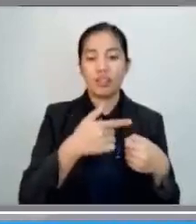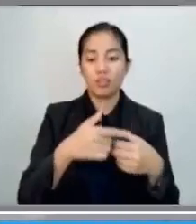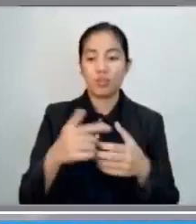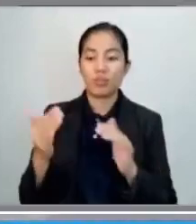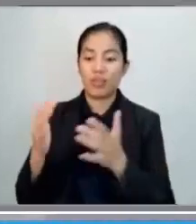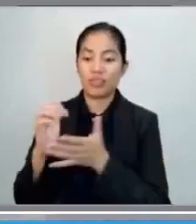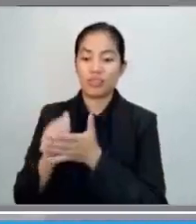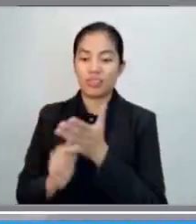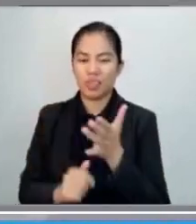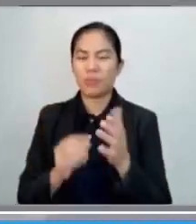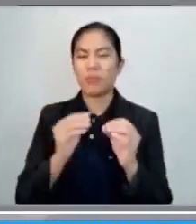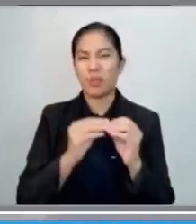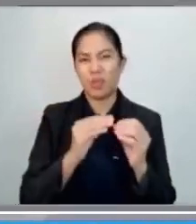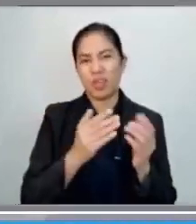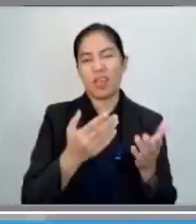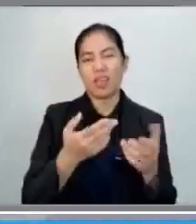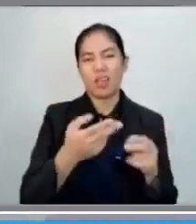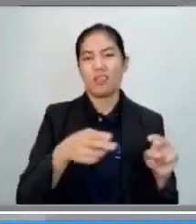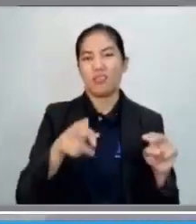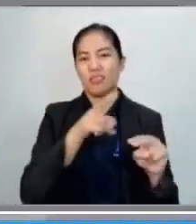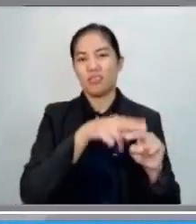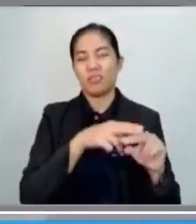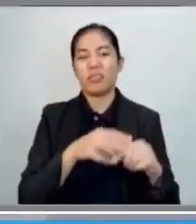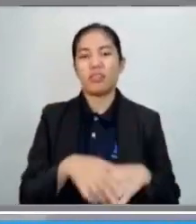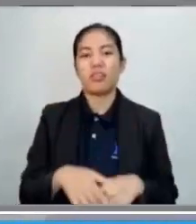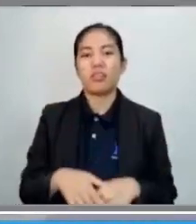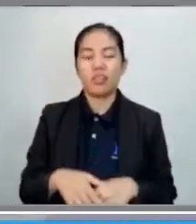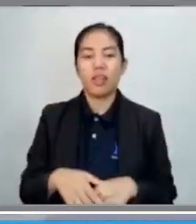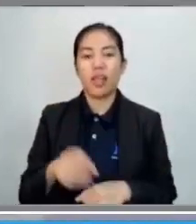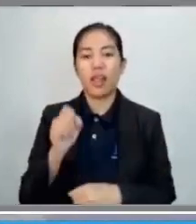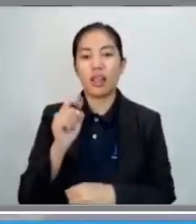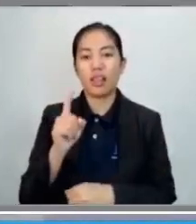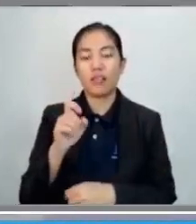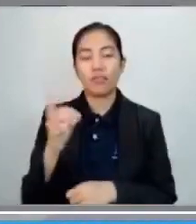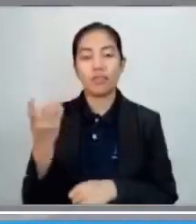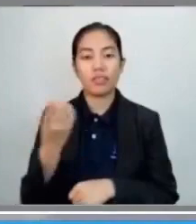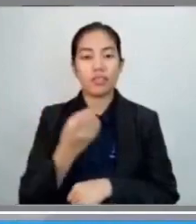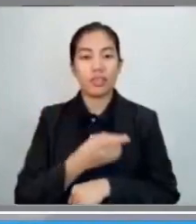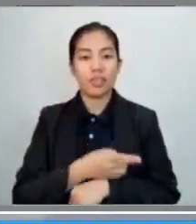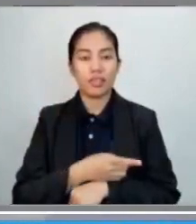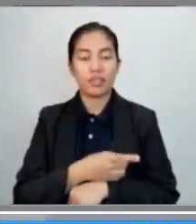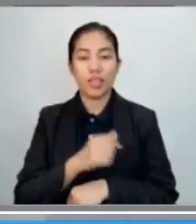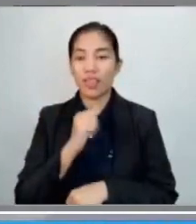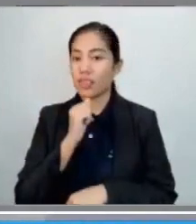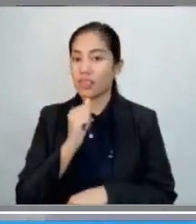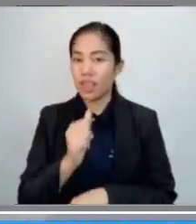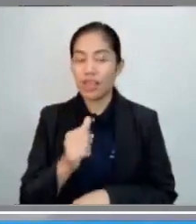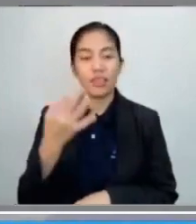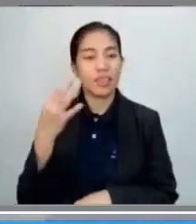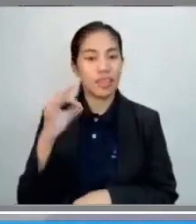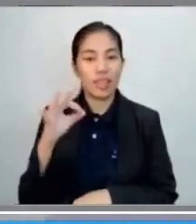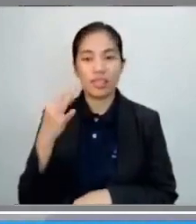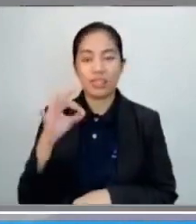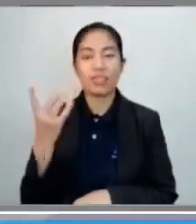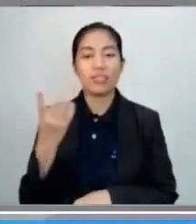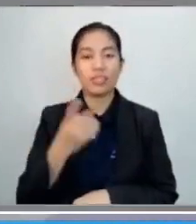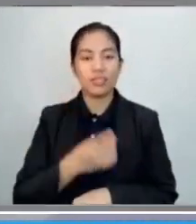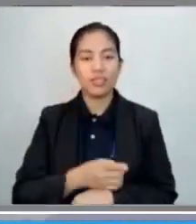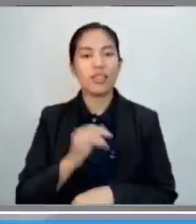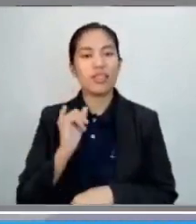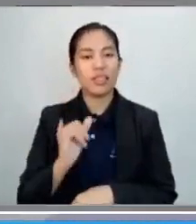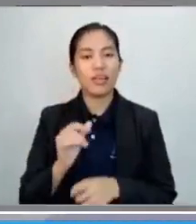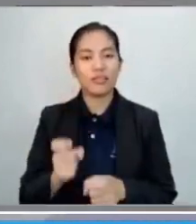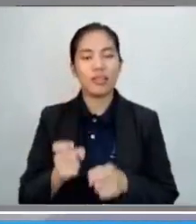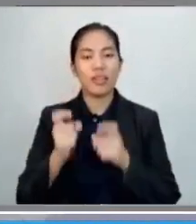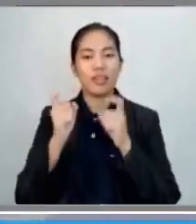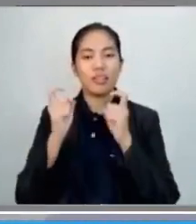Mga kabalita, 11 days. 11 days at hindi ho ang naunang napaulat na 19 days. Ganyan daw kabilis ha, nagastos